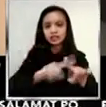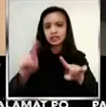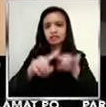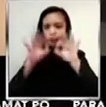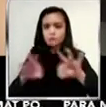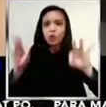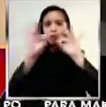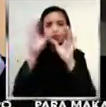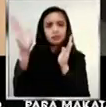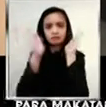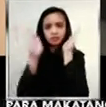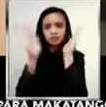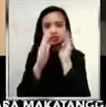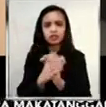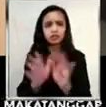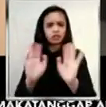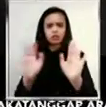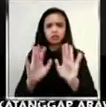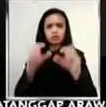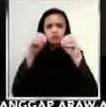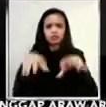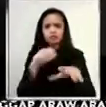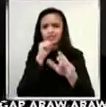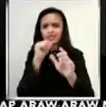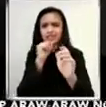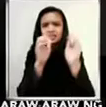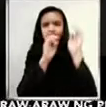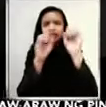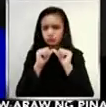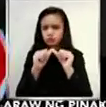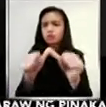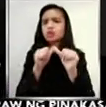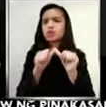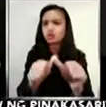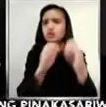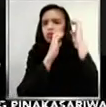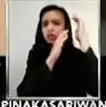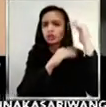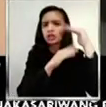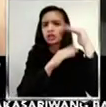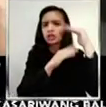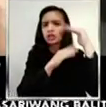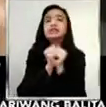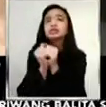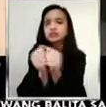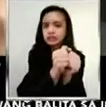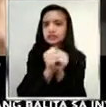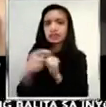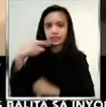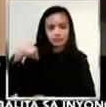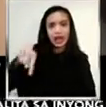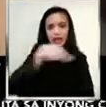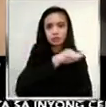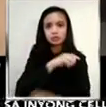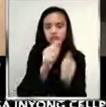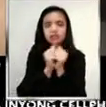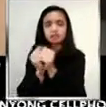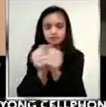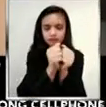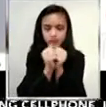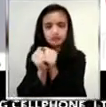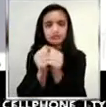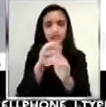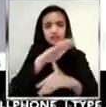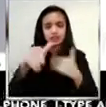po tayong mawala ng pag-asa at we're all in this together. Parang yes, magsama-sama tayong lahat